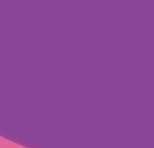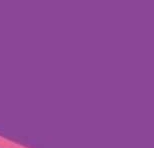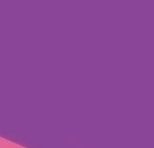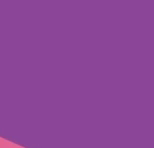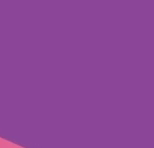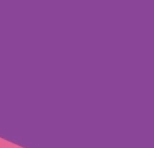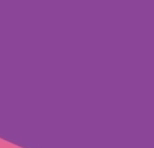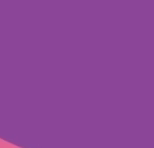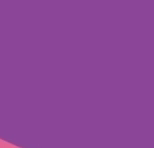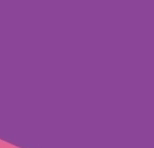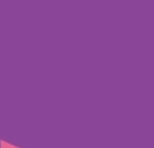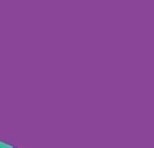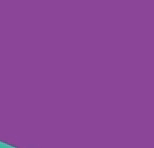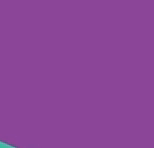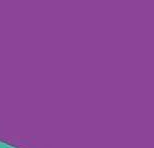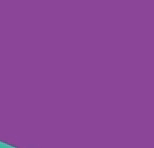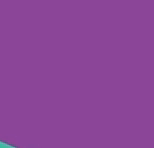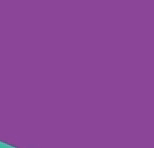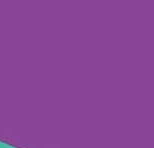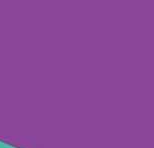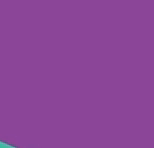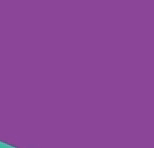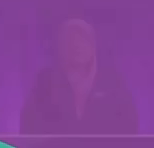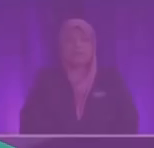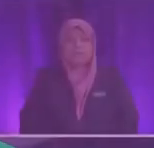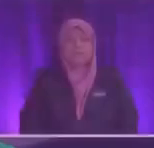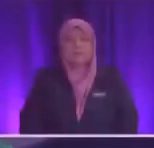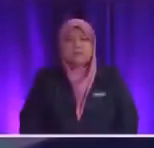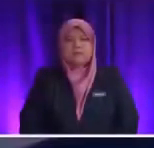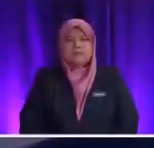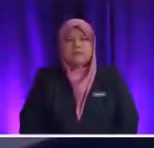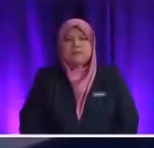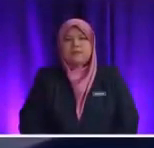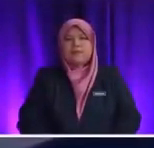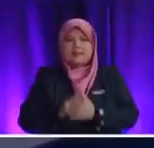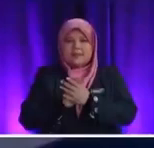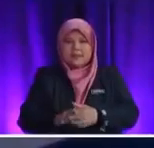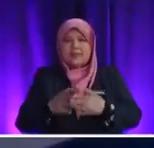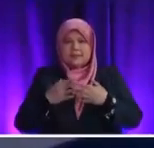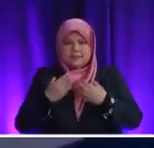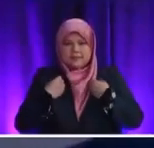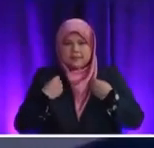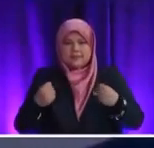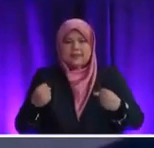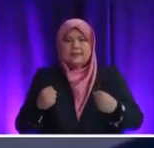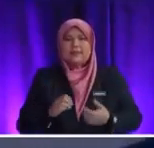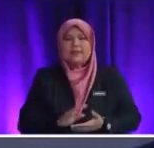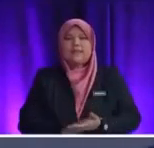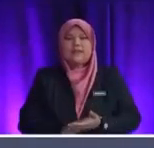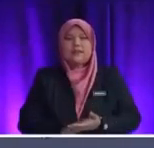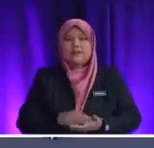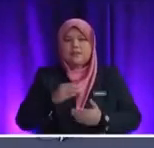hai hai semua salam sejahtera anda sedang menonton slot